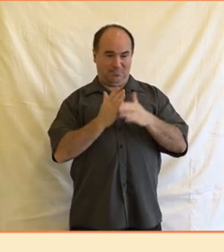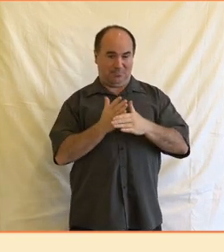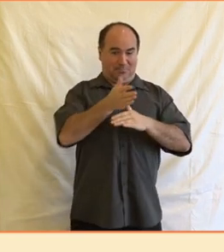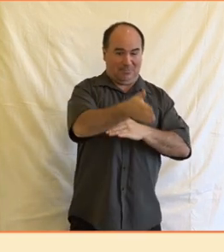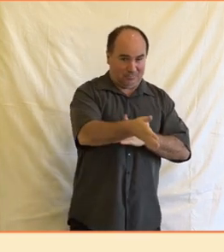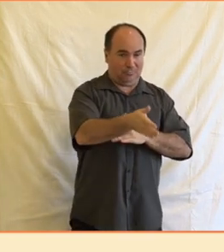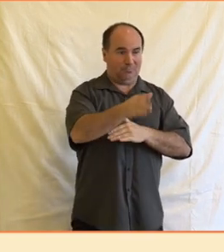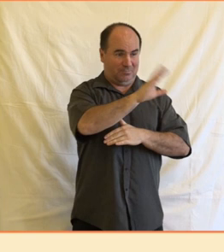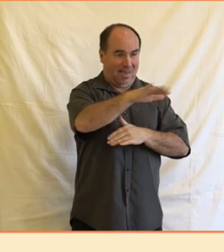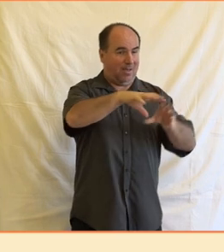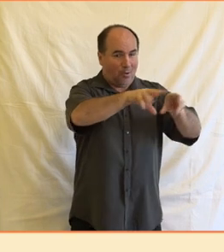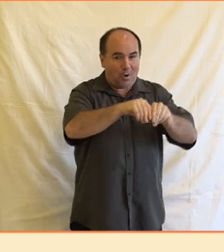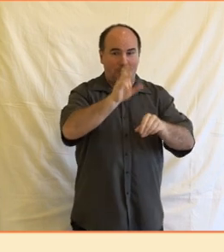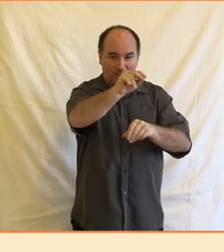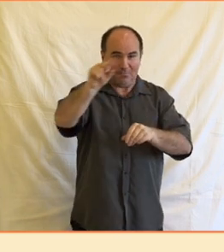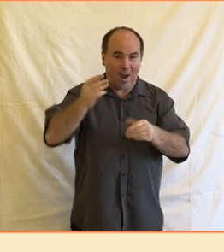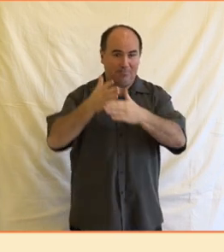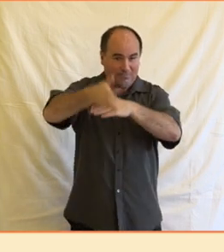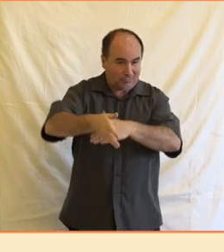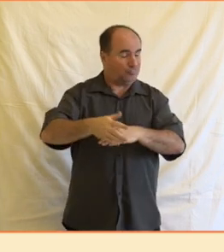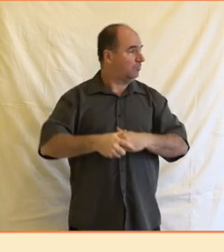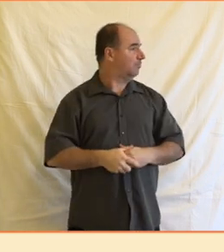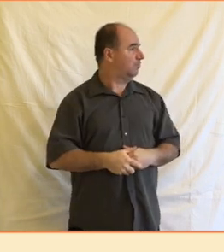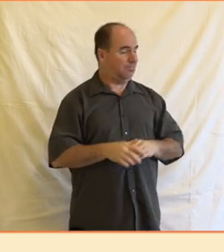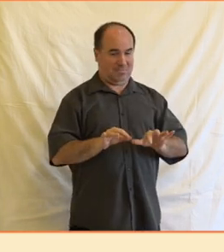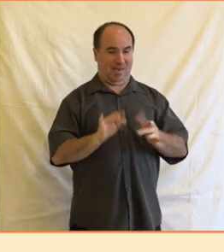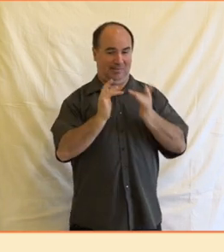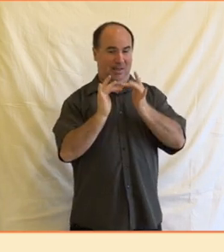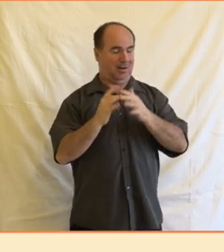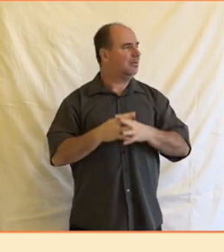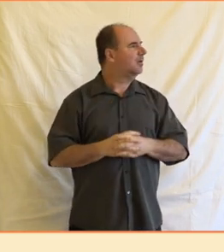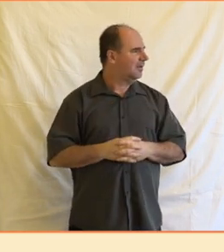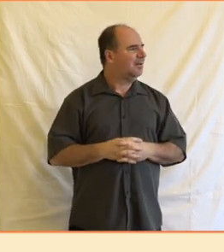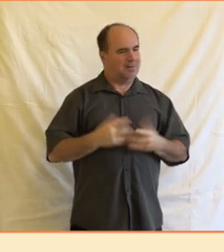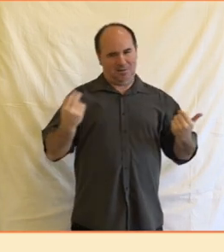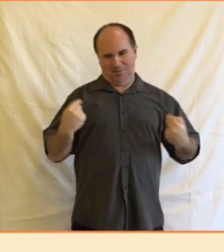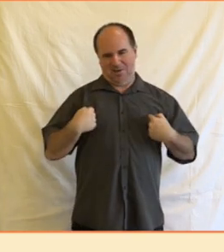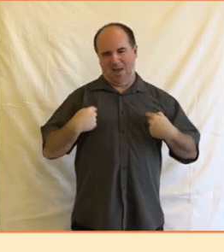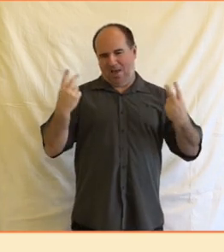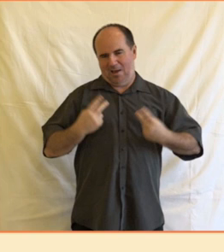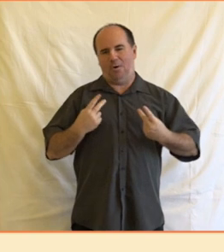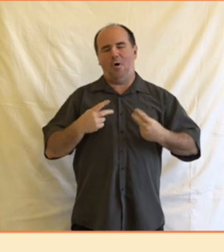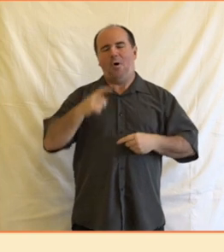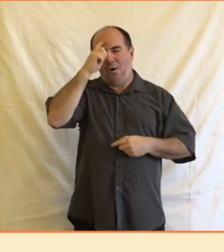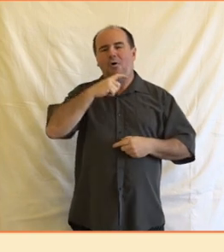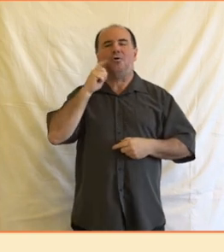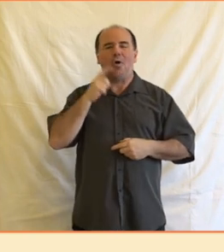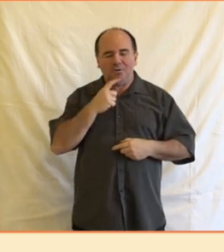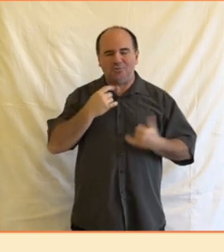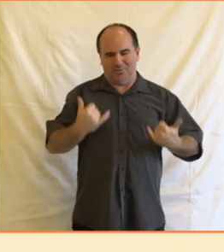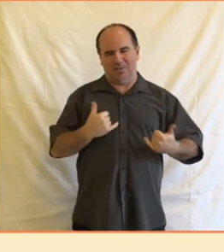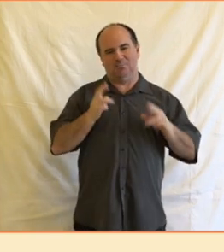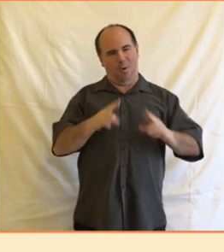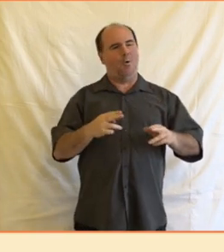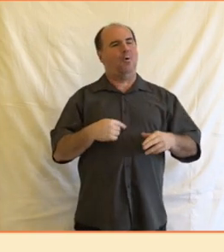zkušenosti. Nakonec i já jako otec dětí třech malých mohu potvrdit, že dnes bez nějaké aplikace je